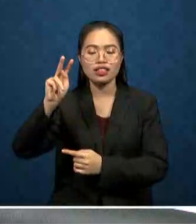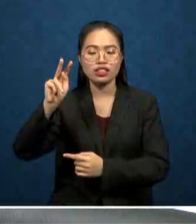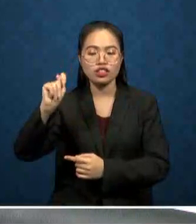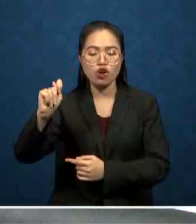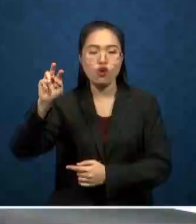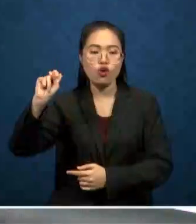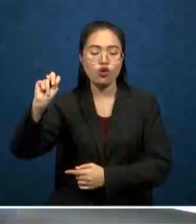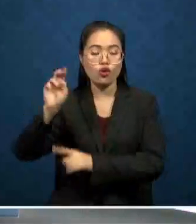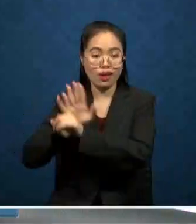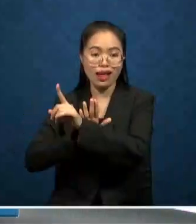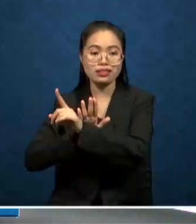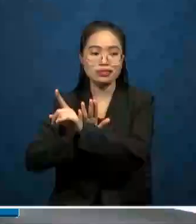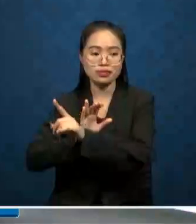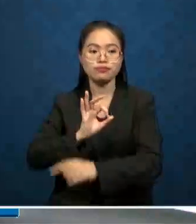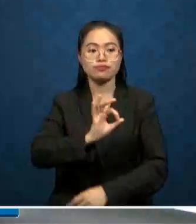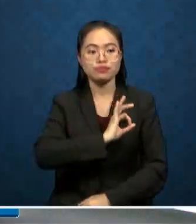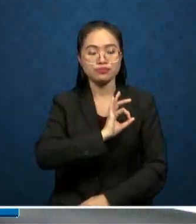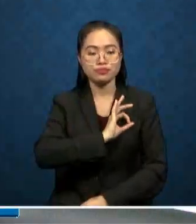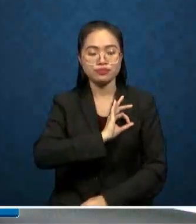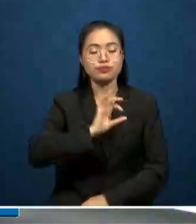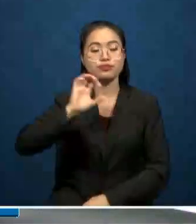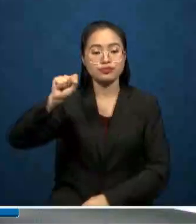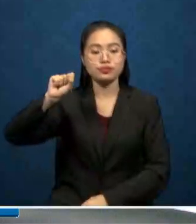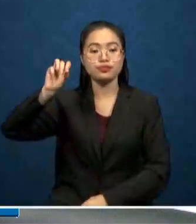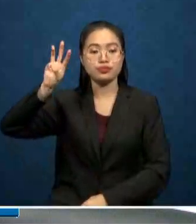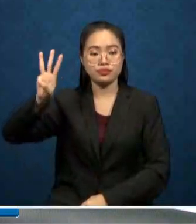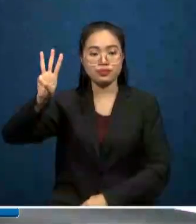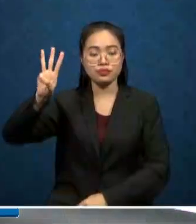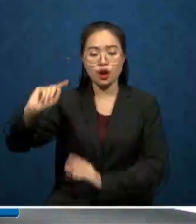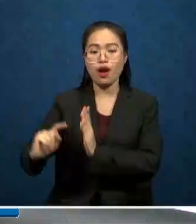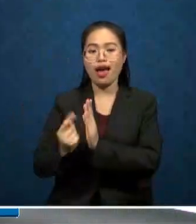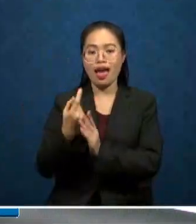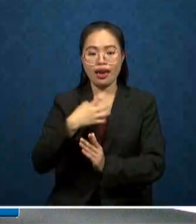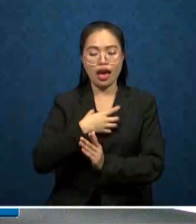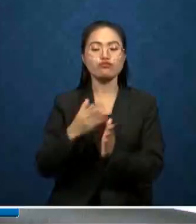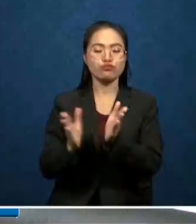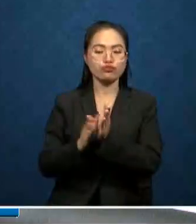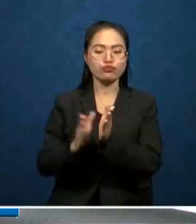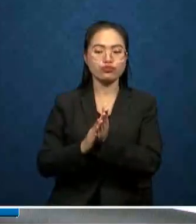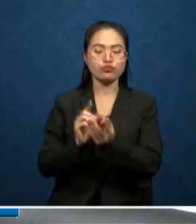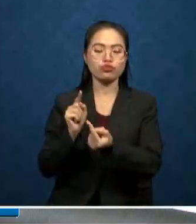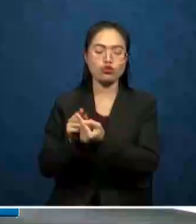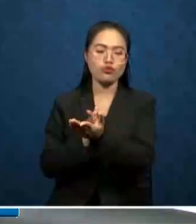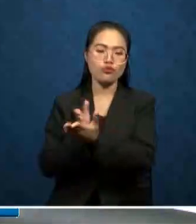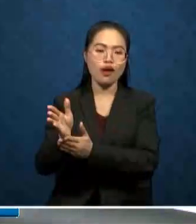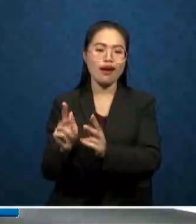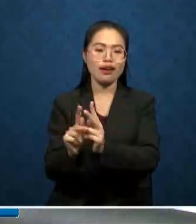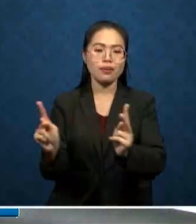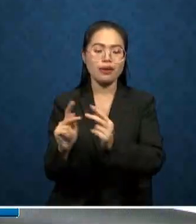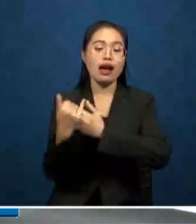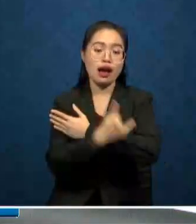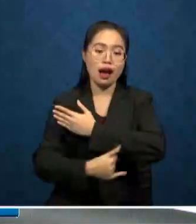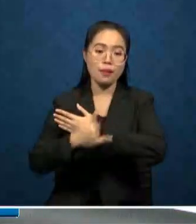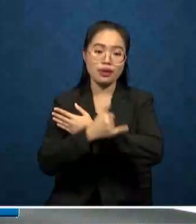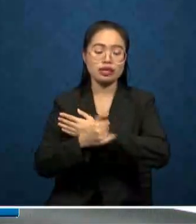ก่อนอื่นดิฉันต้องขอชื่นชมในคณะกรรมาธิการการต่างประเทศนะคะที่ได้